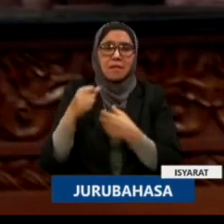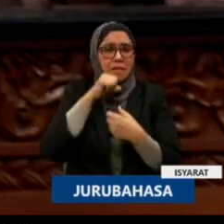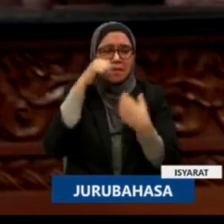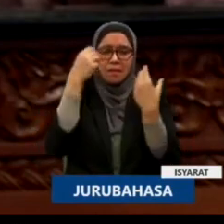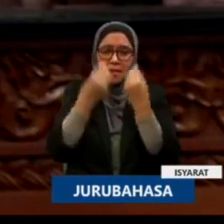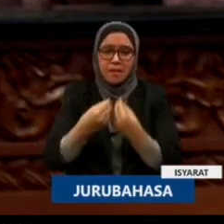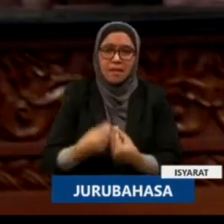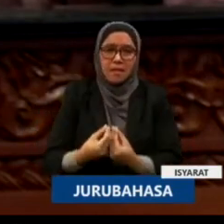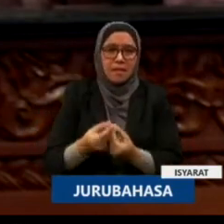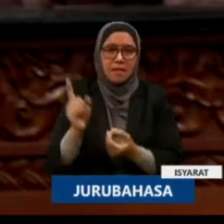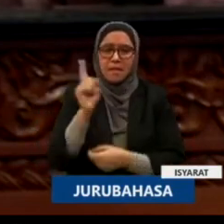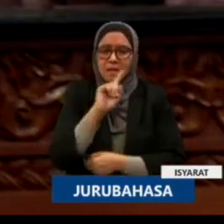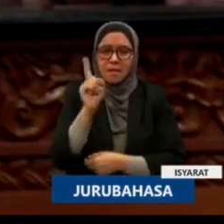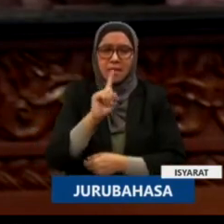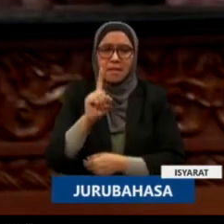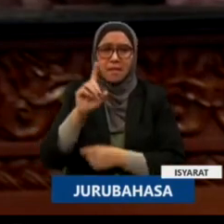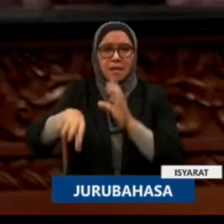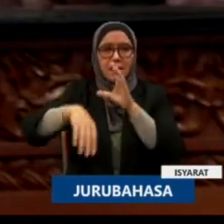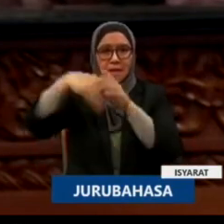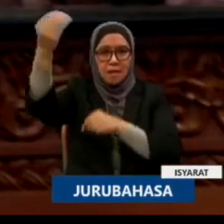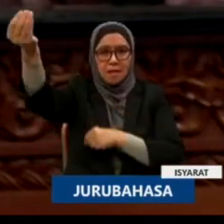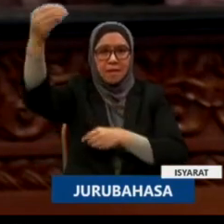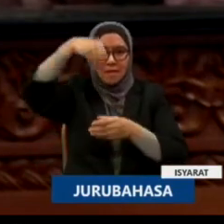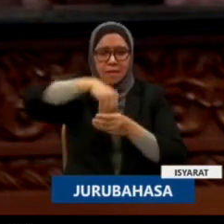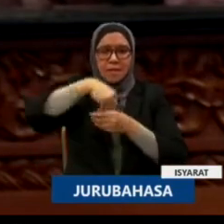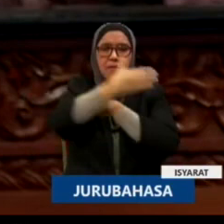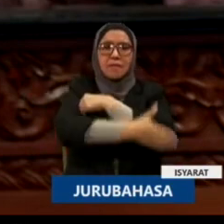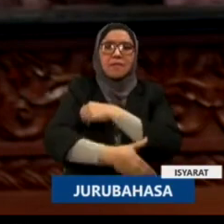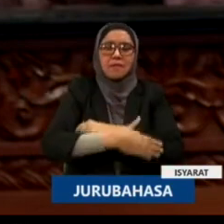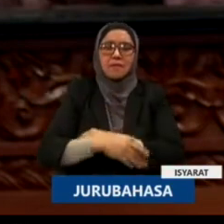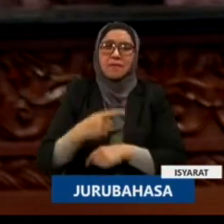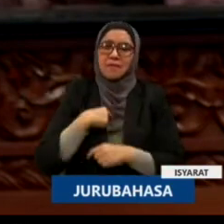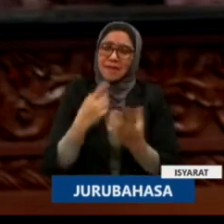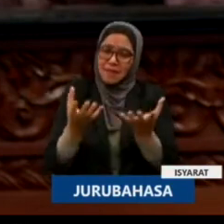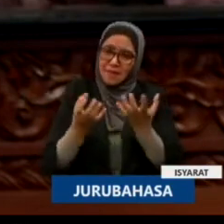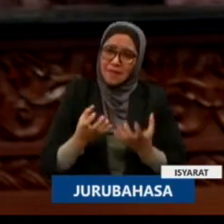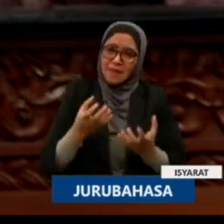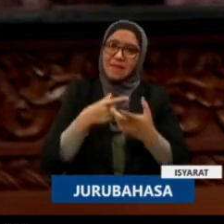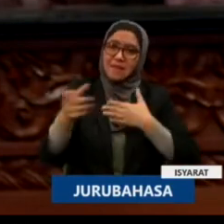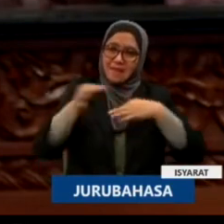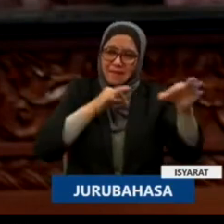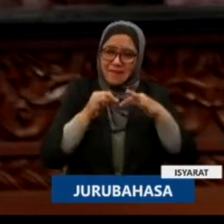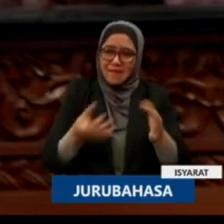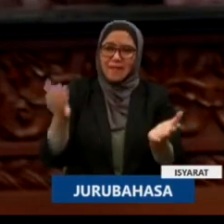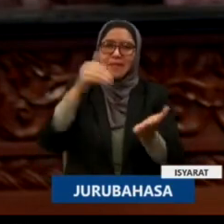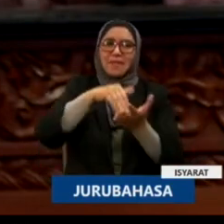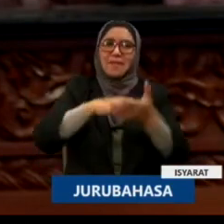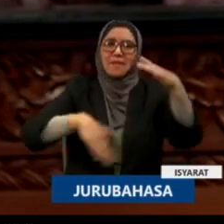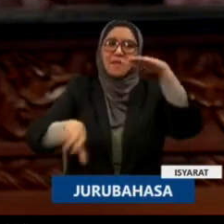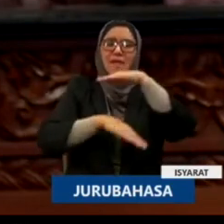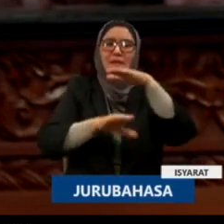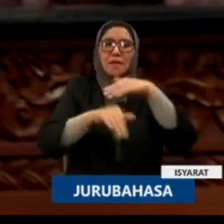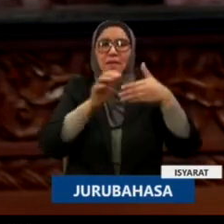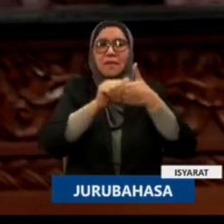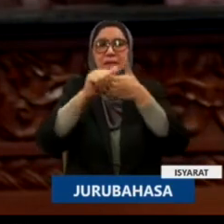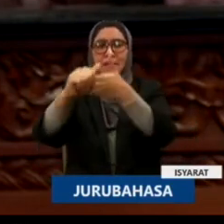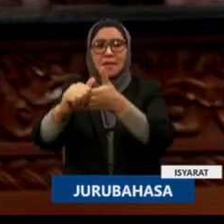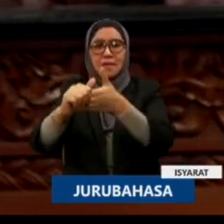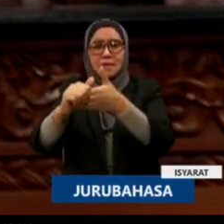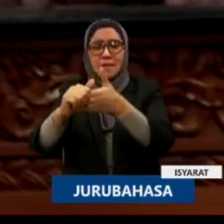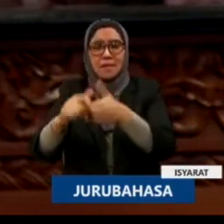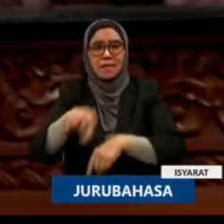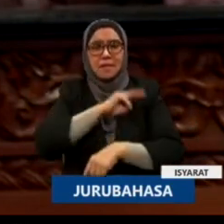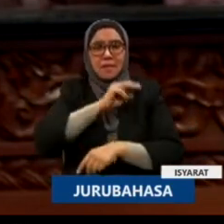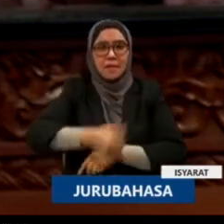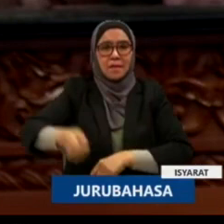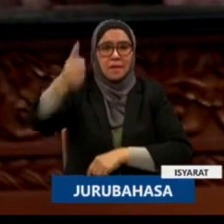termasuk di luar negara jadi suka akhirnya suka saya tegaskan disini Di bawah kepemimpinan menteri karena pertahanan Ratu Islamuddin